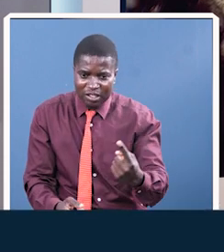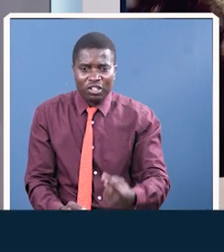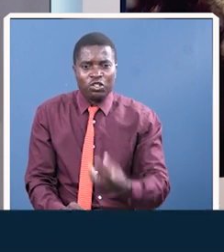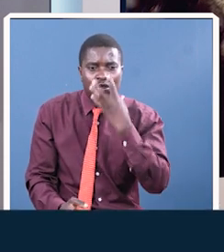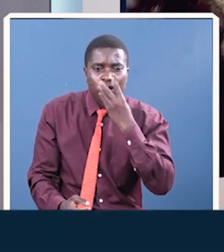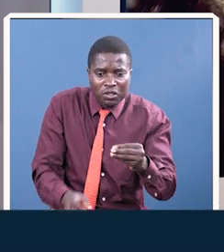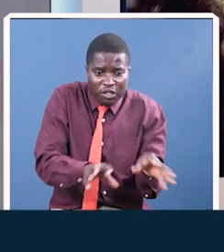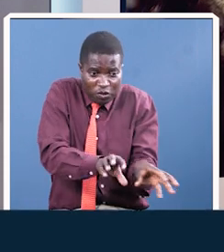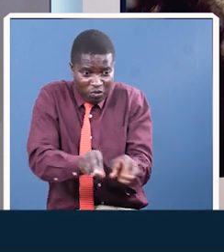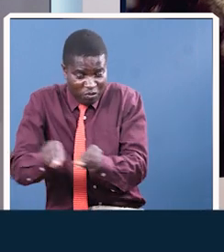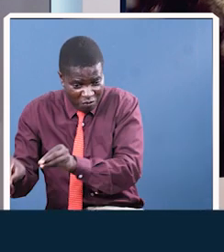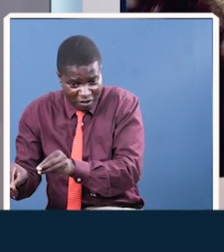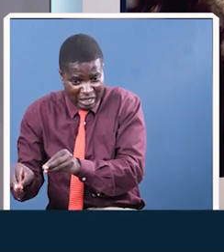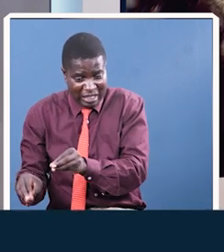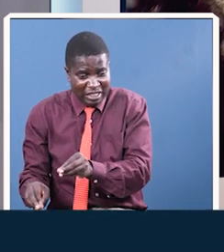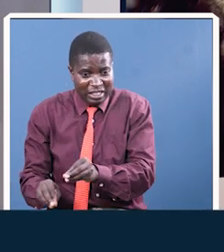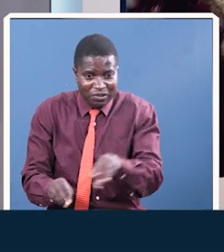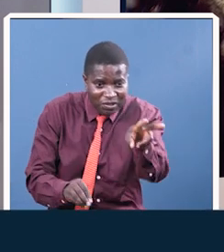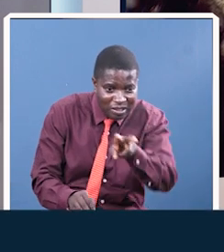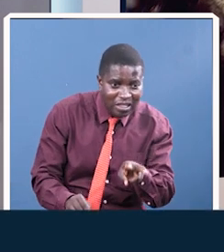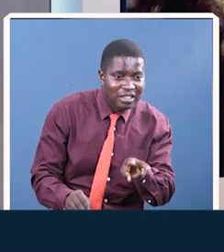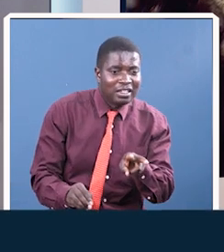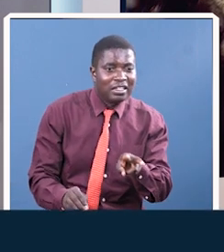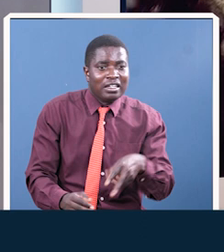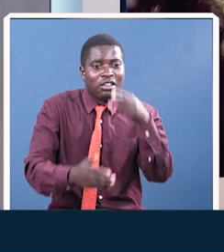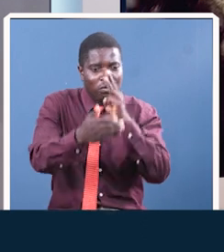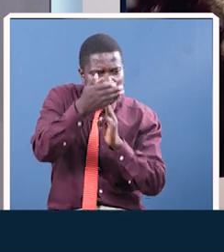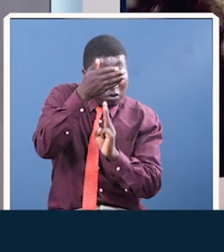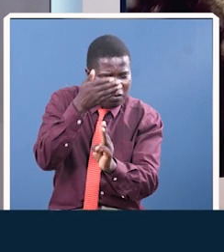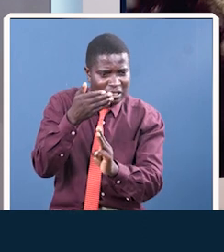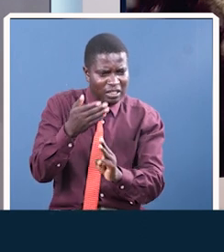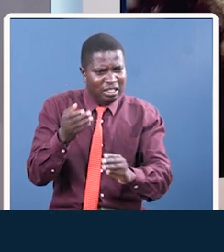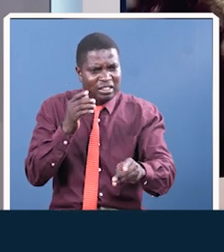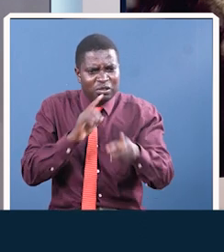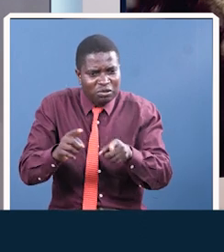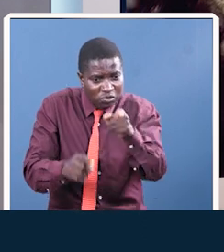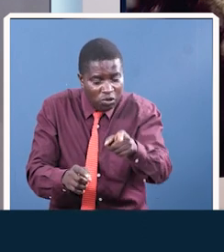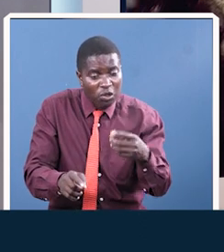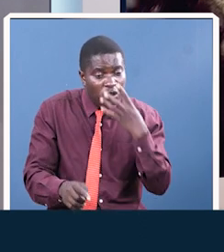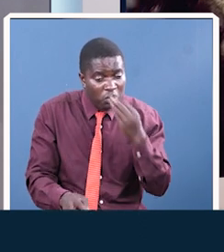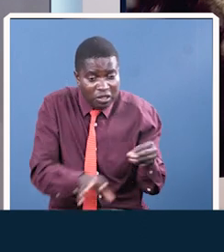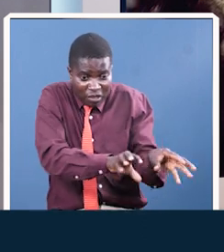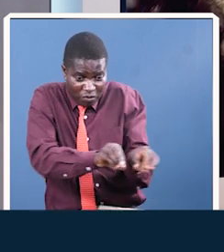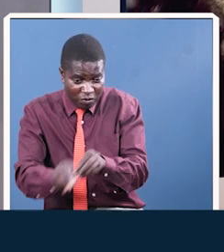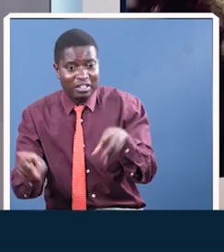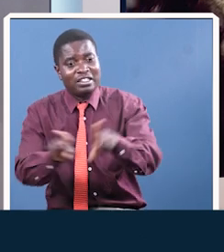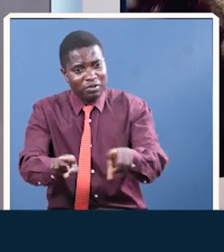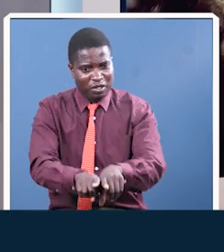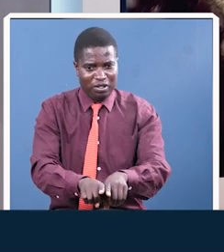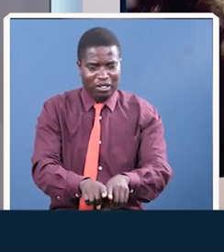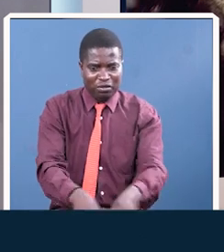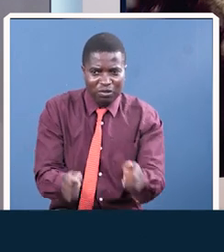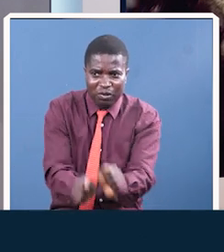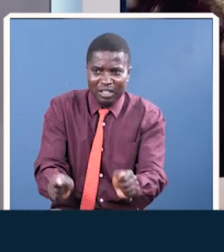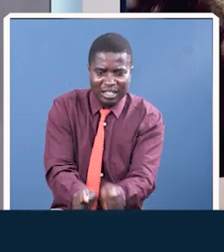unobvisa bhutsu. Saka tarisawo kuti muprofita uyu paari kushandira pacho haasi kuti futi bvisa bhutsu here. Ukaenda kunganga, nganga